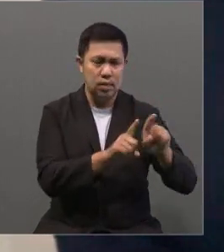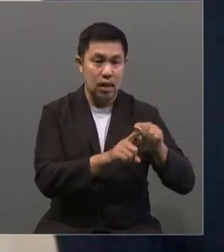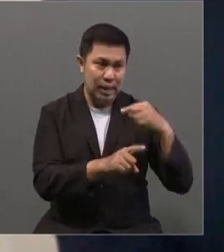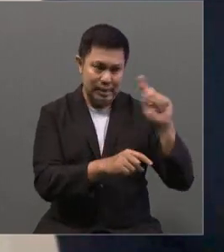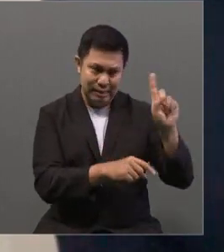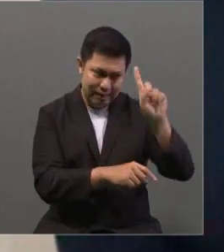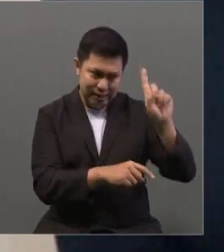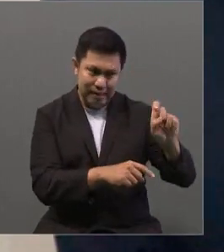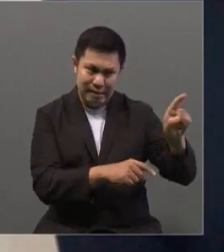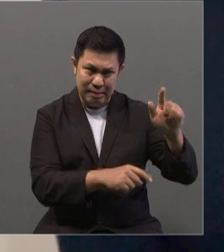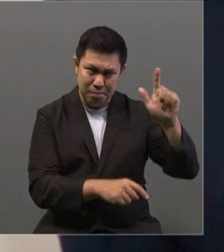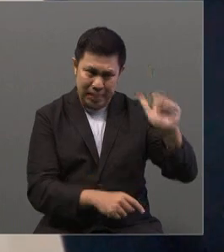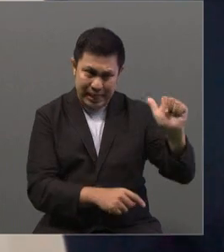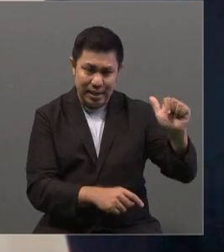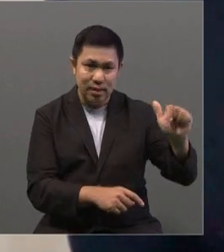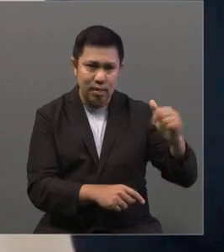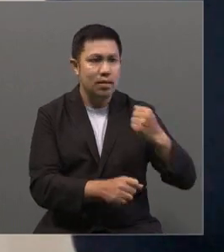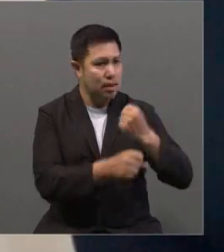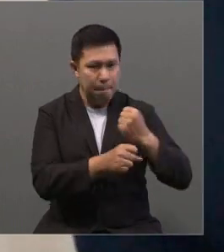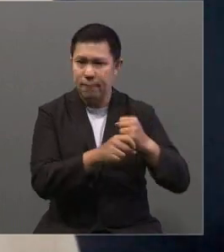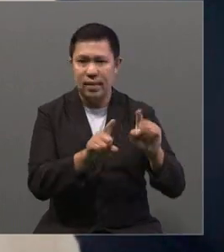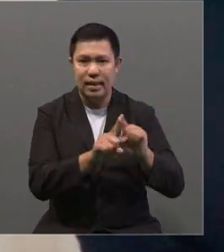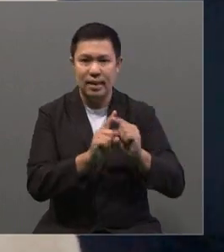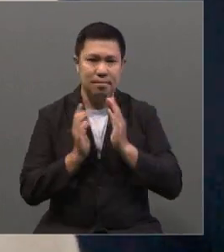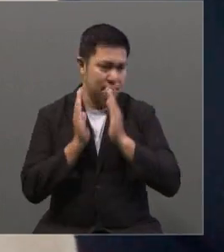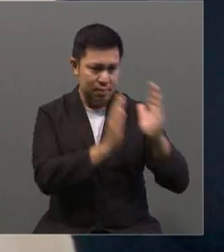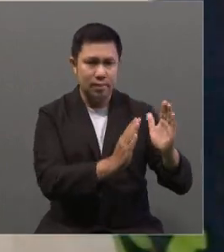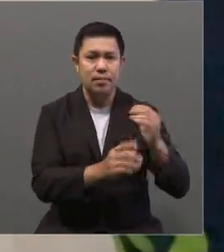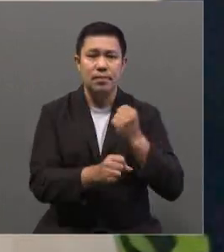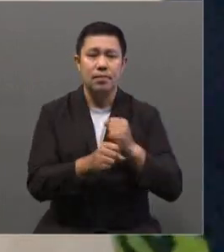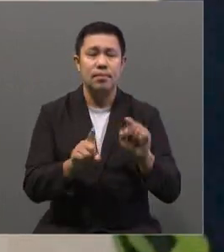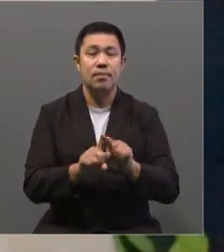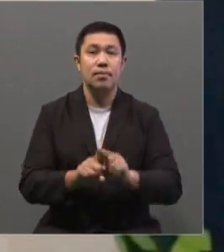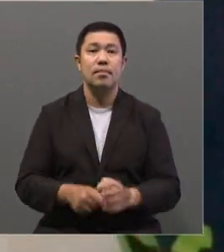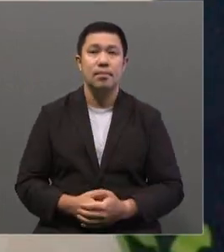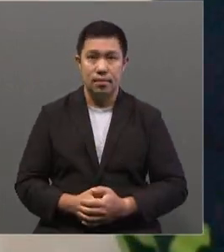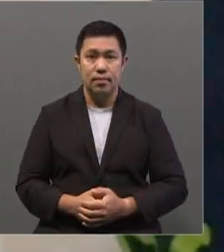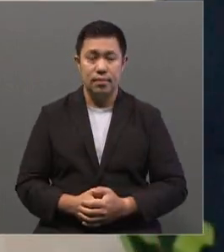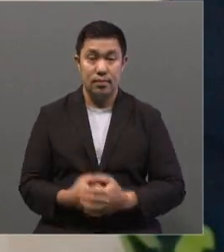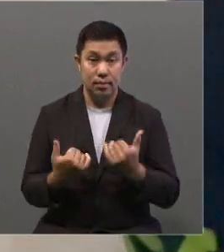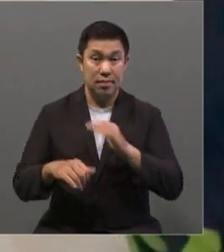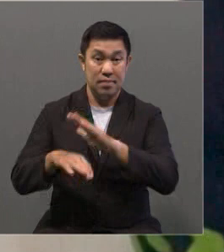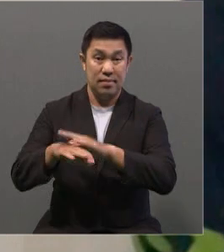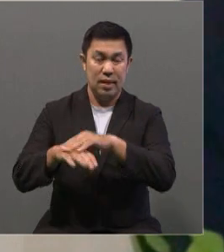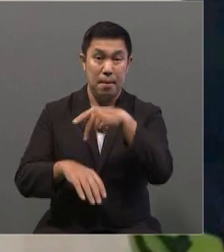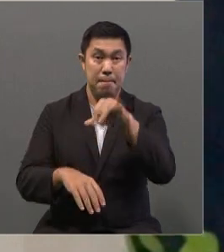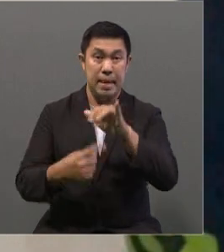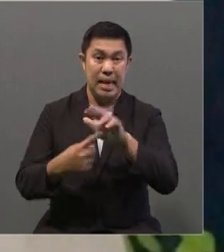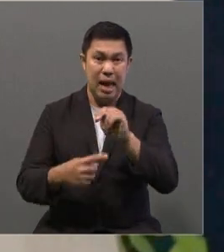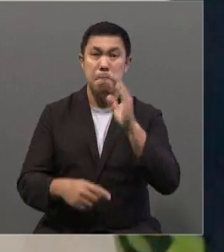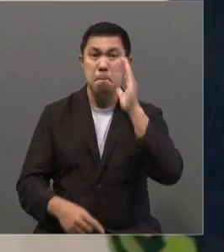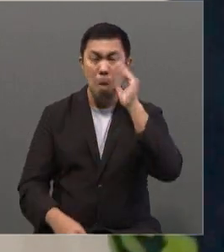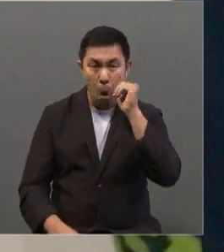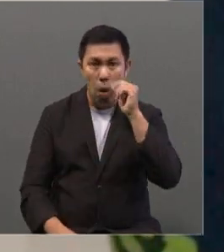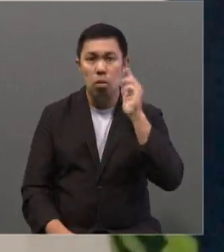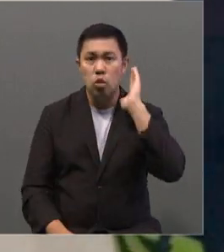ว้ว่าคนนี้เป็นตัวอย่างก็จะมาแบบนี้เลย จริงๆในหมายเรียกพยานล็อตเดียวกันเนี่ยมีคุณ